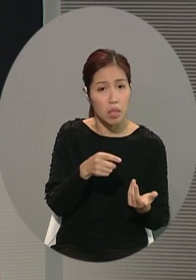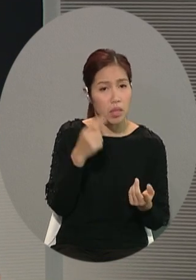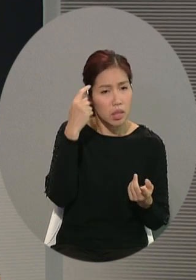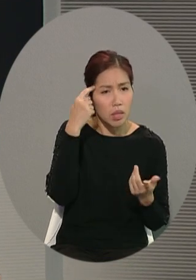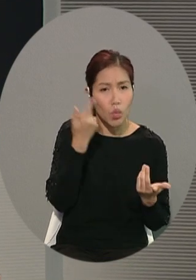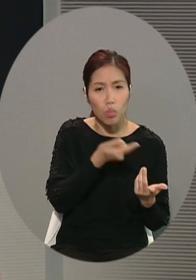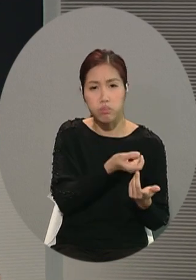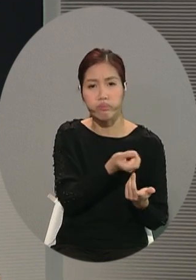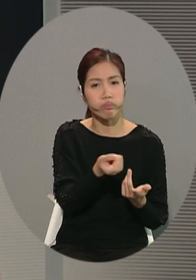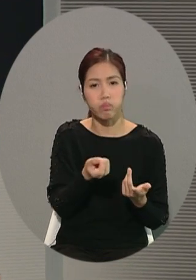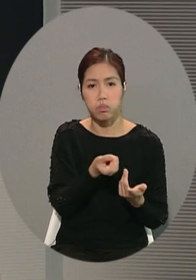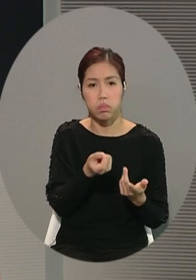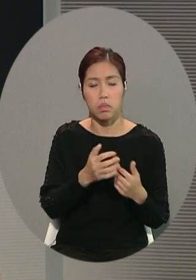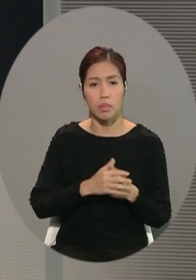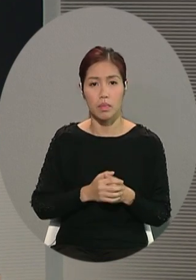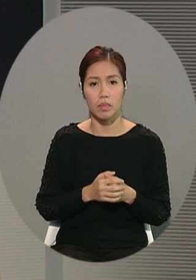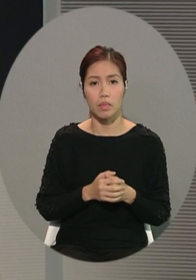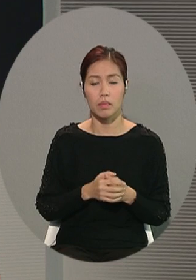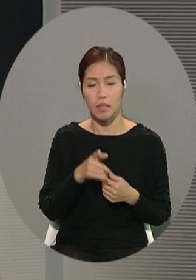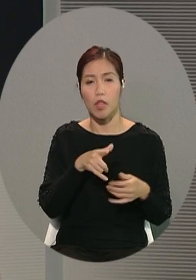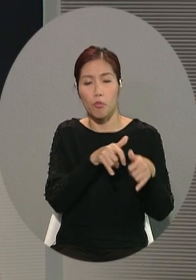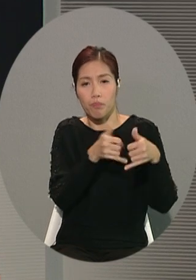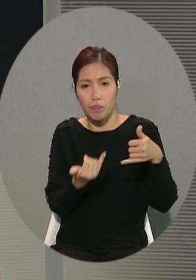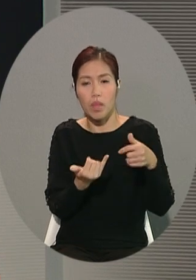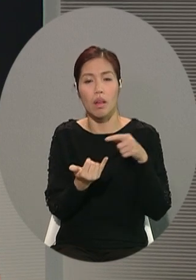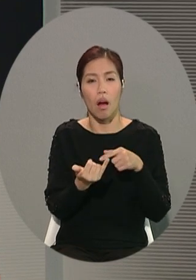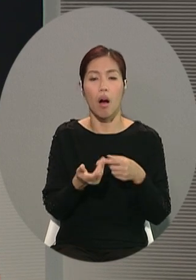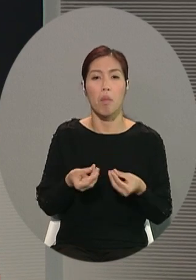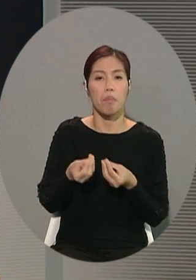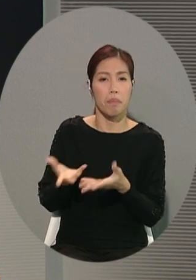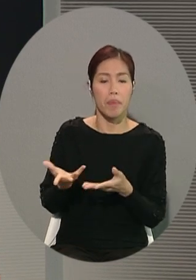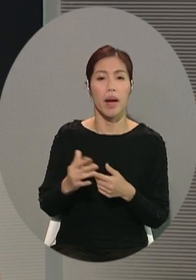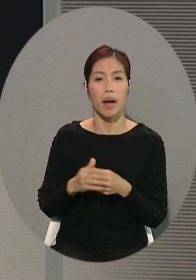是很少，所以呢這個影是送給周議員